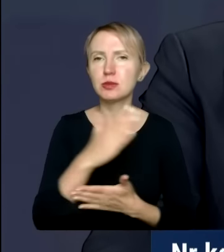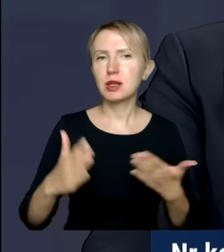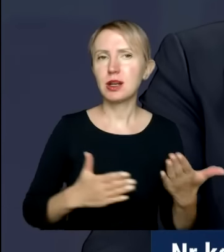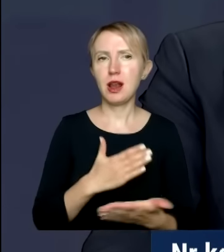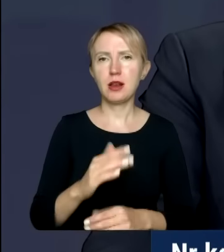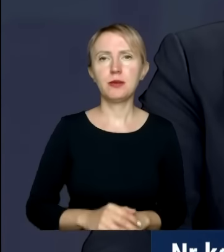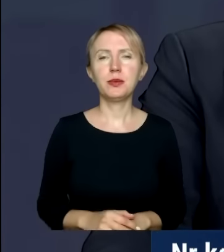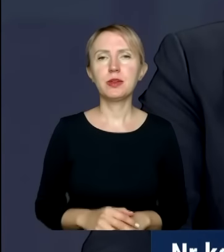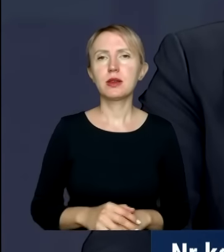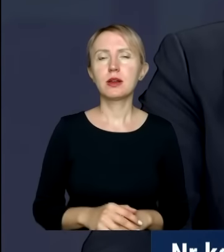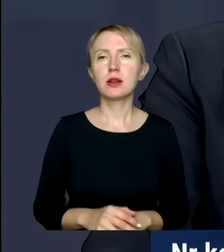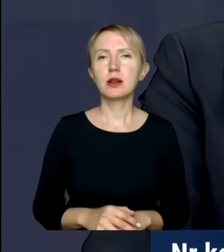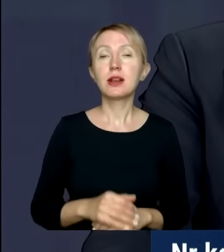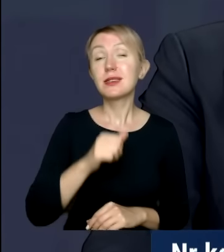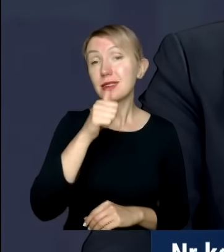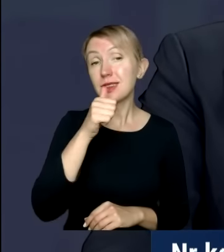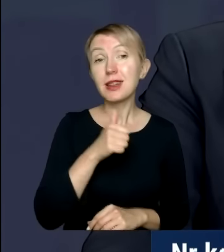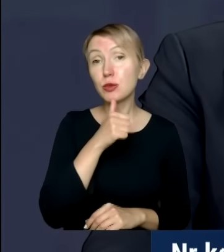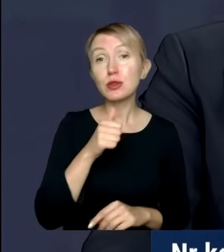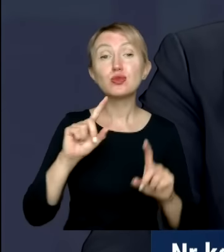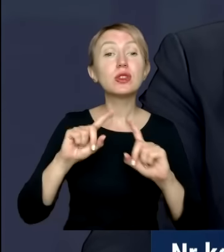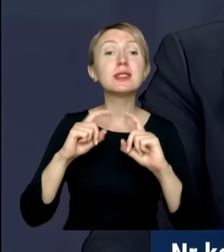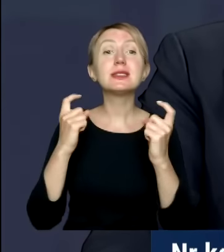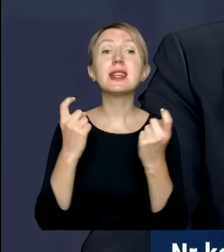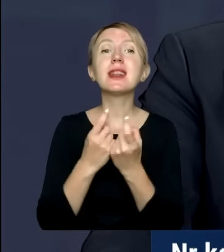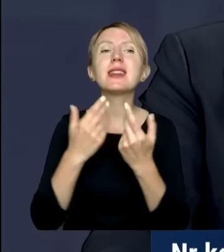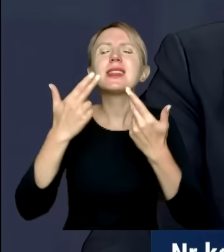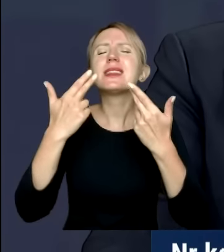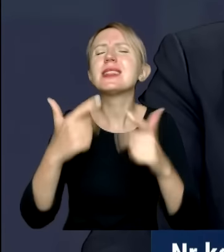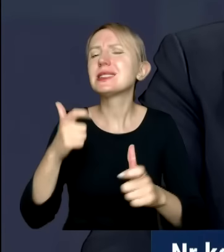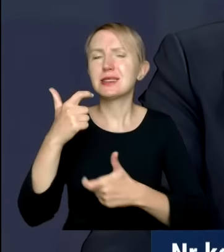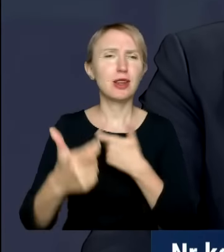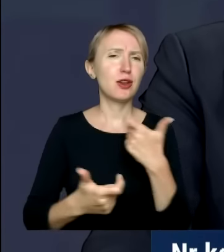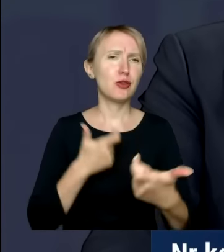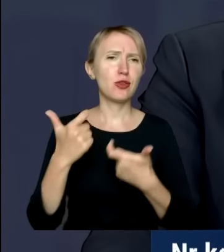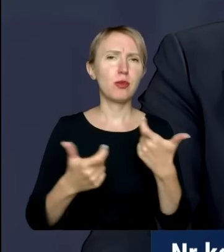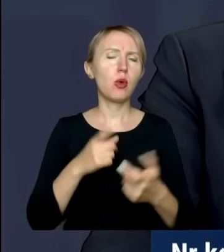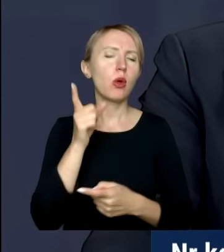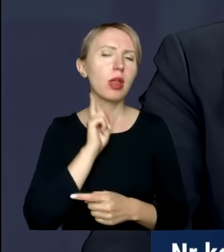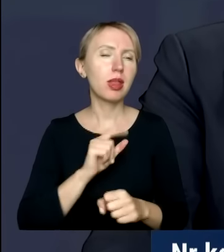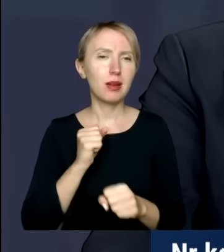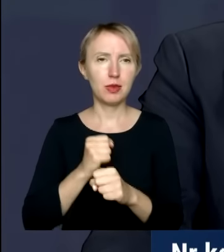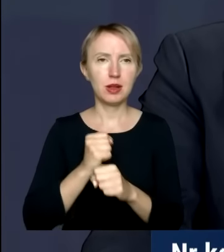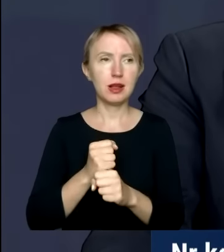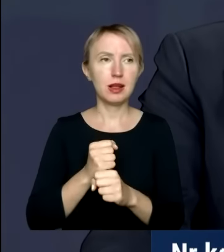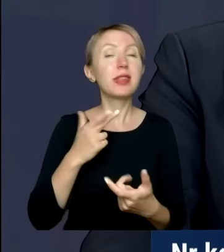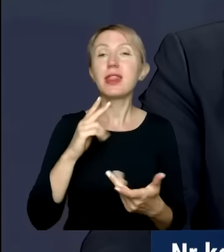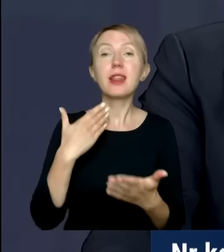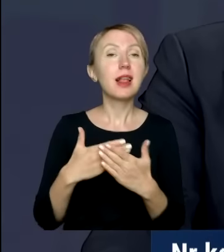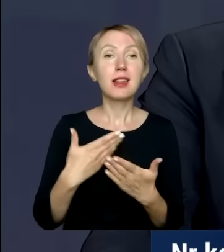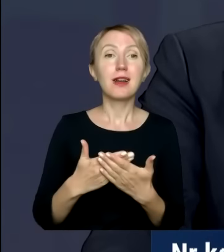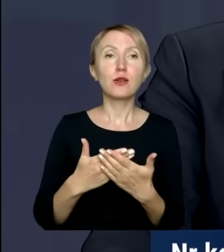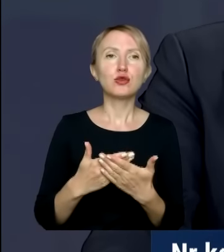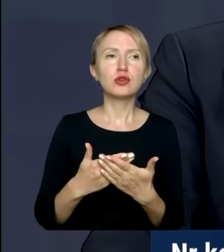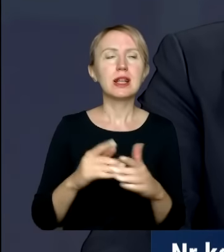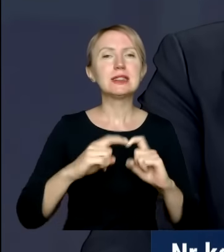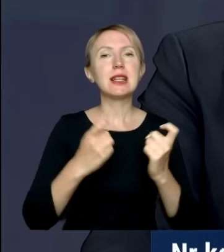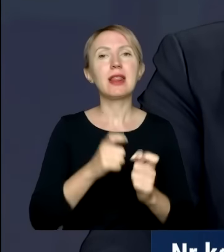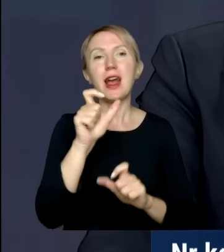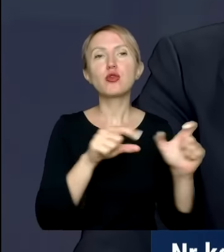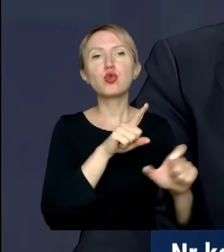poal jest to że senat nic nie robi nic naprawdę nic robi Marku pracę I nie dlatego że senatorowie z jednej drugiej trzeciej strony